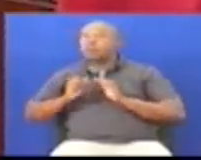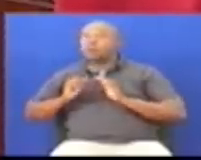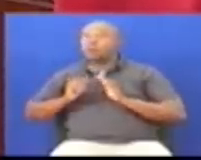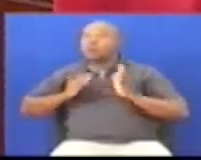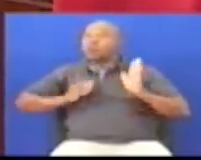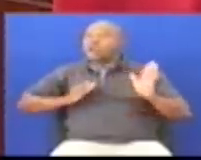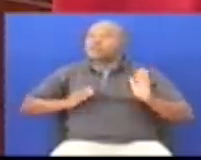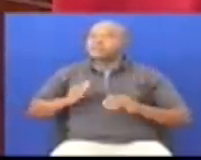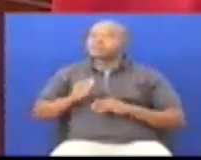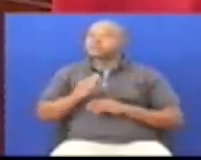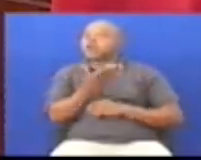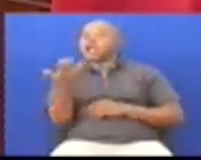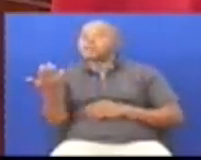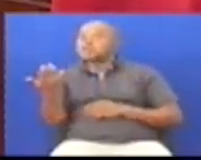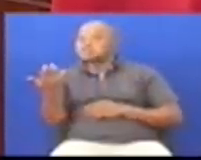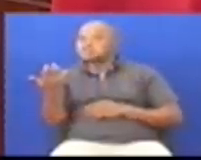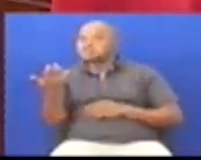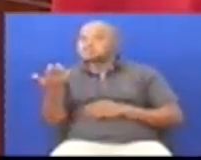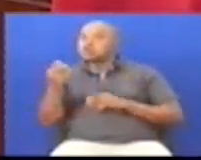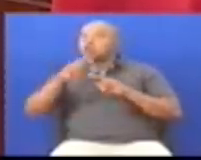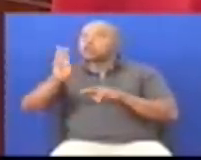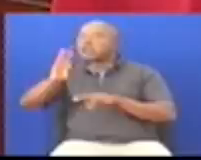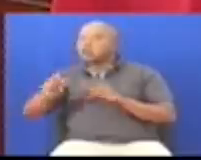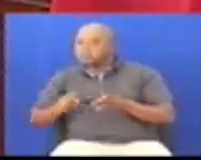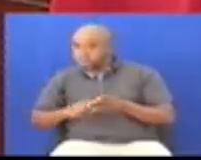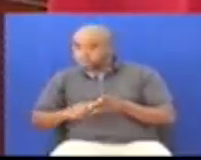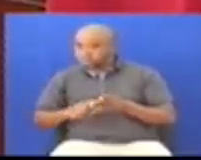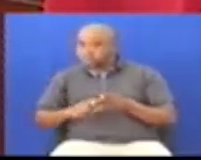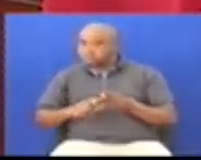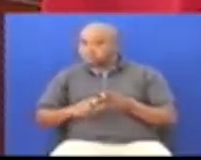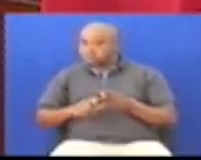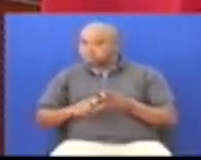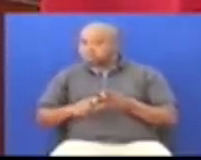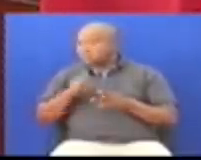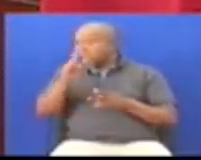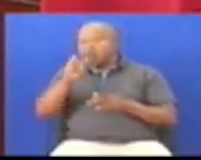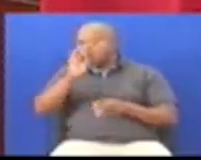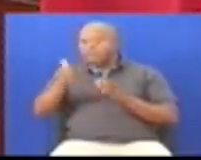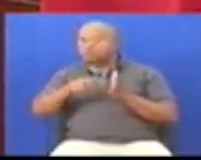wako Rusumo, kitongoji fulani, hawastahili kulipa kodi.